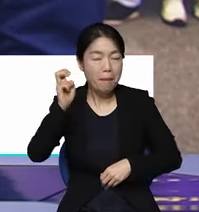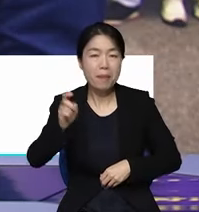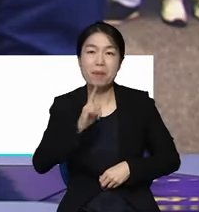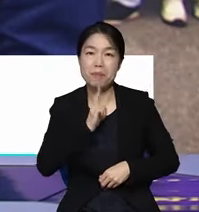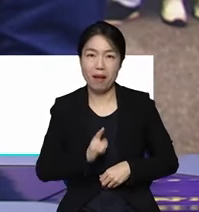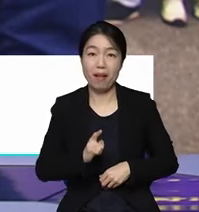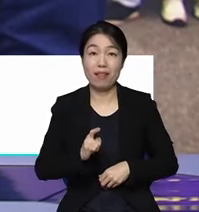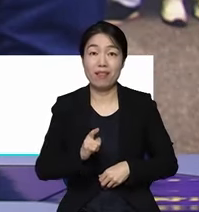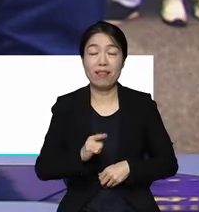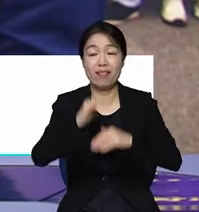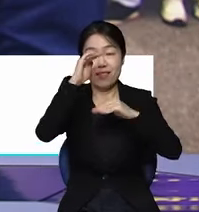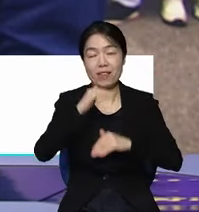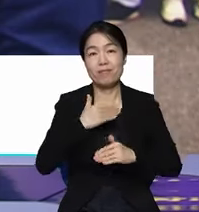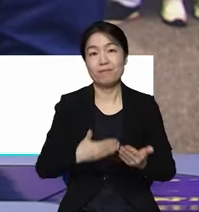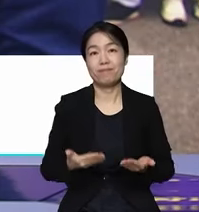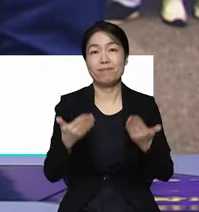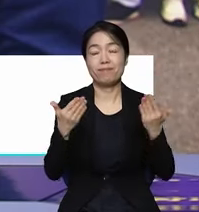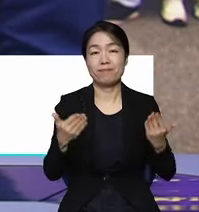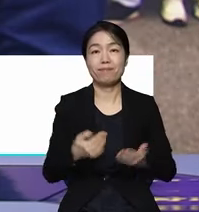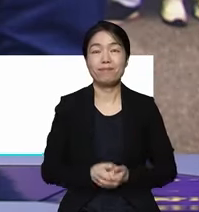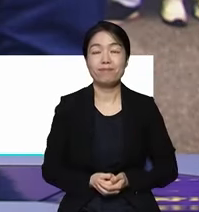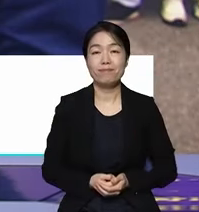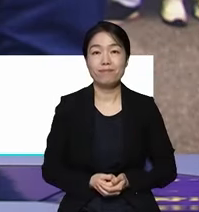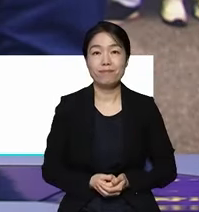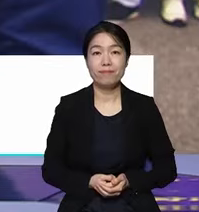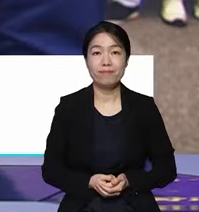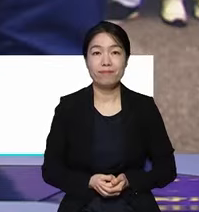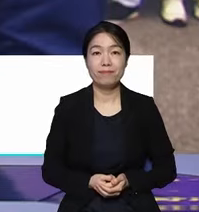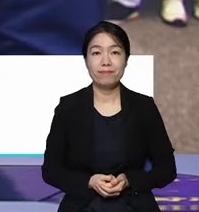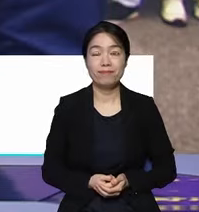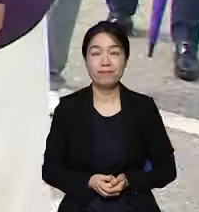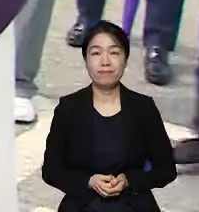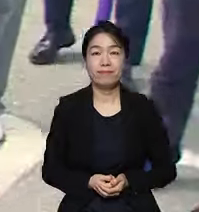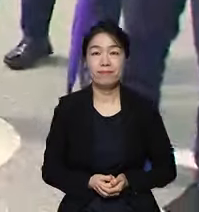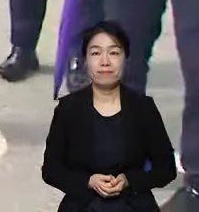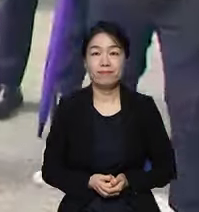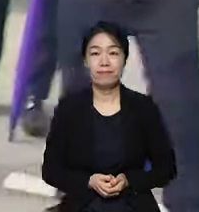나오고 있습니다. 고익수 기자가 취재했습니다.